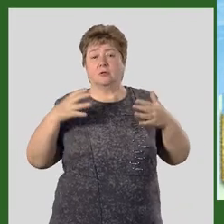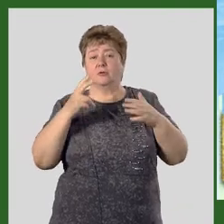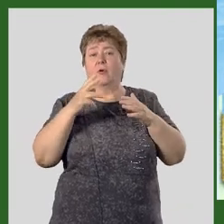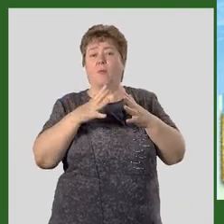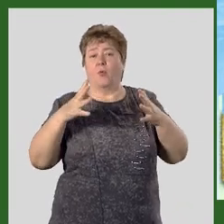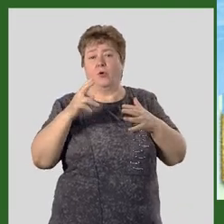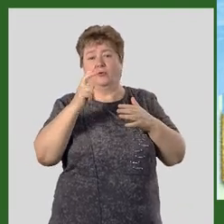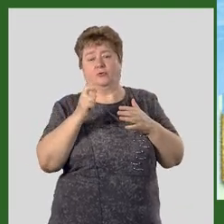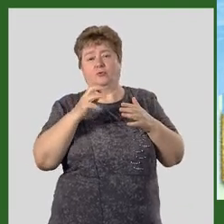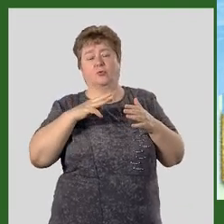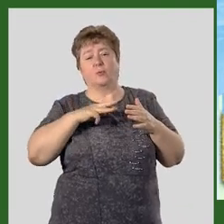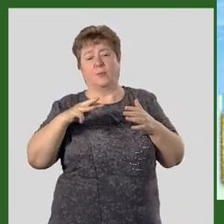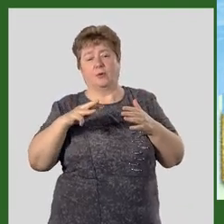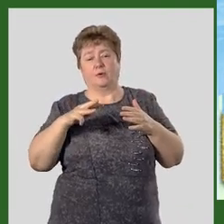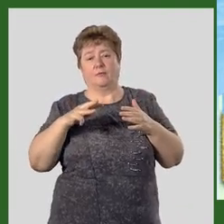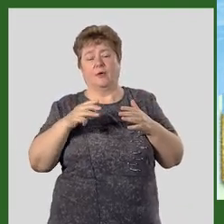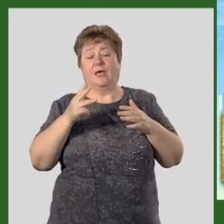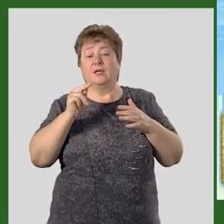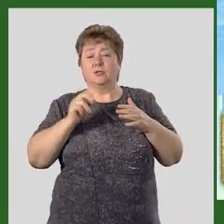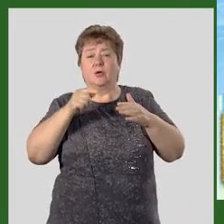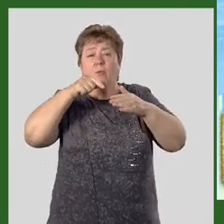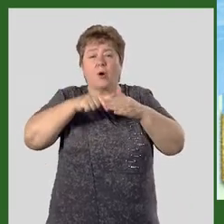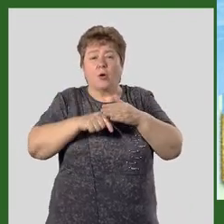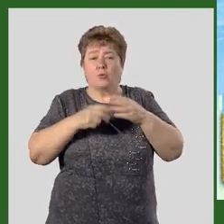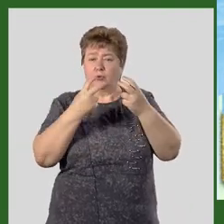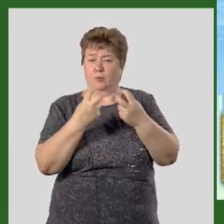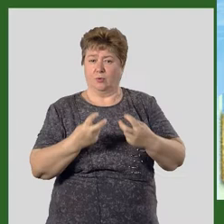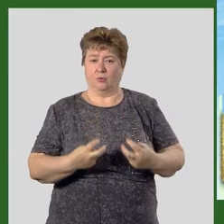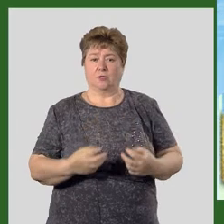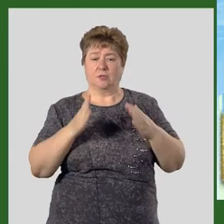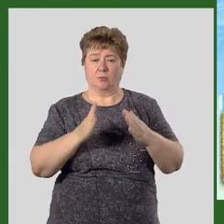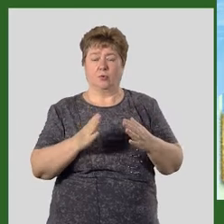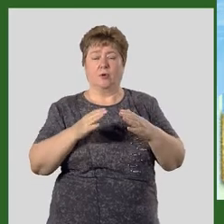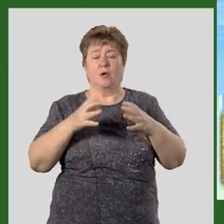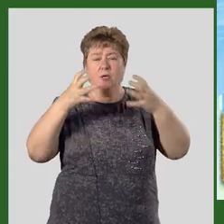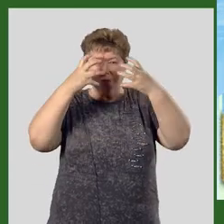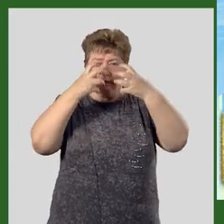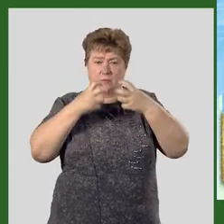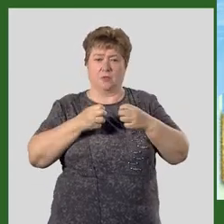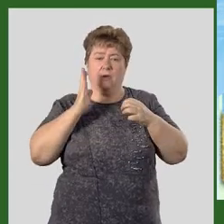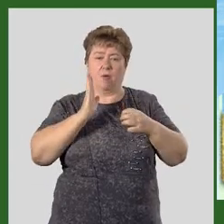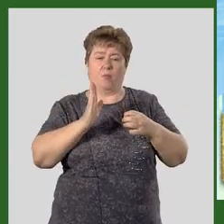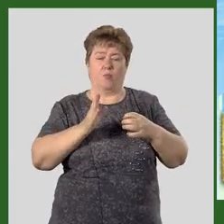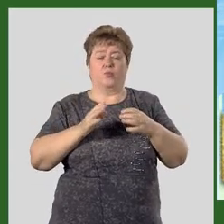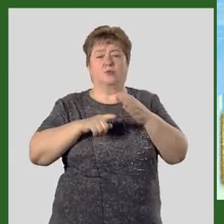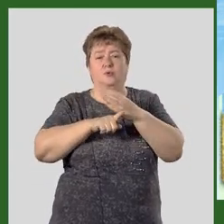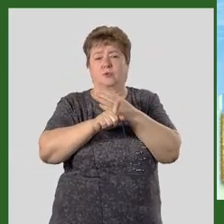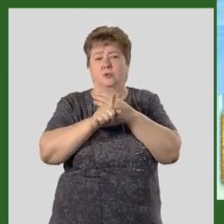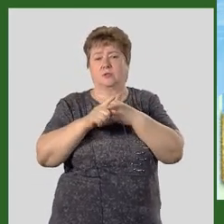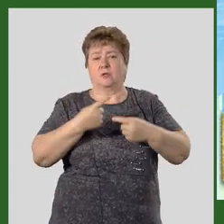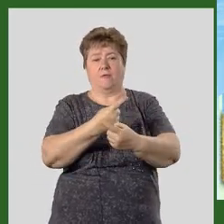200 метров. Чем глубже мы будем погружаться, тем темнее будет